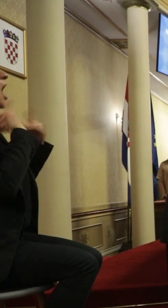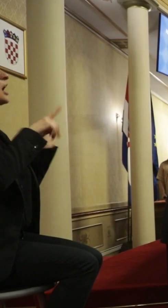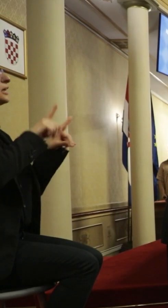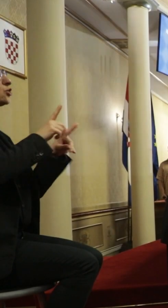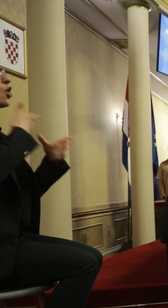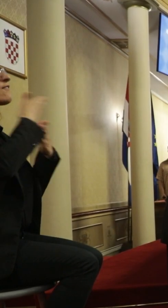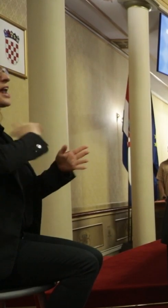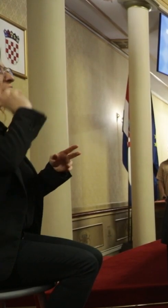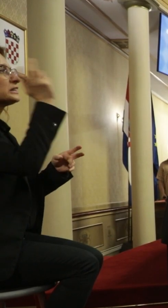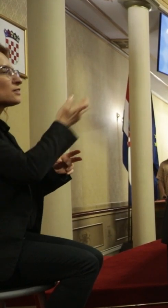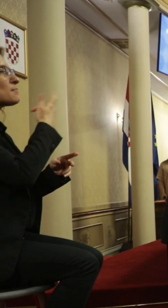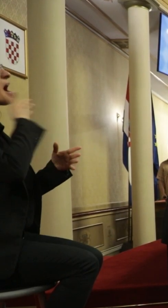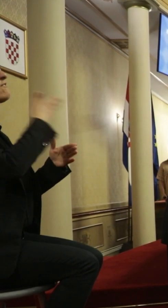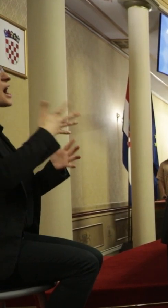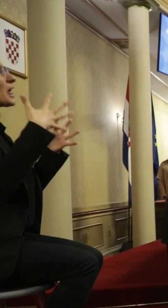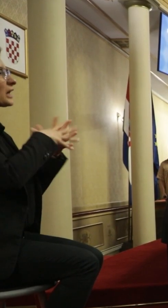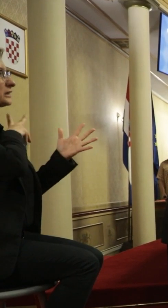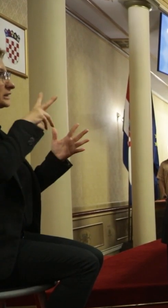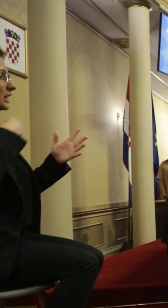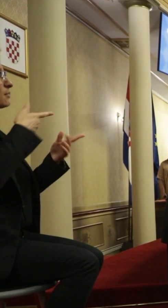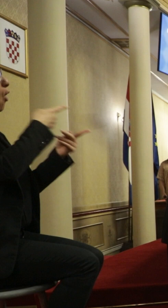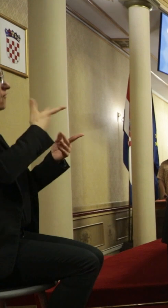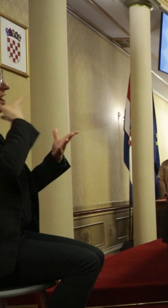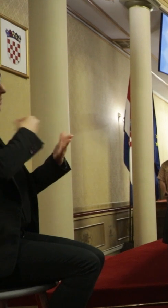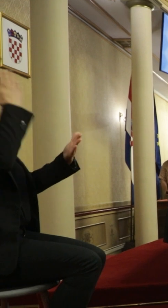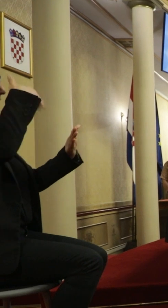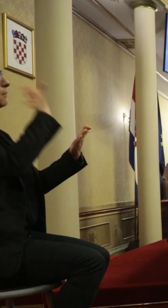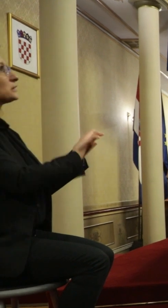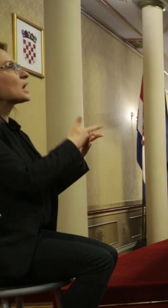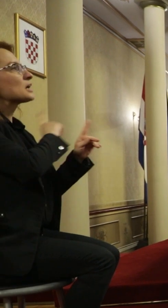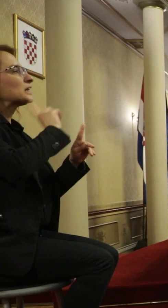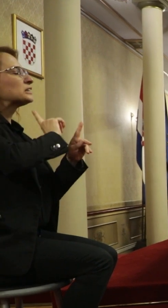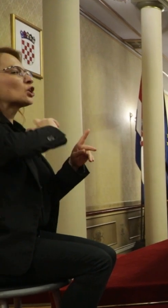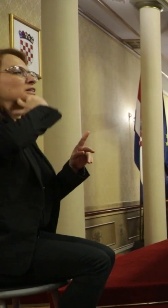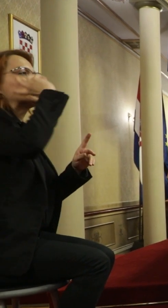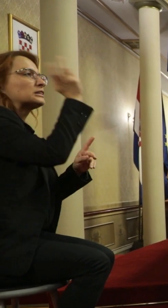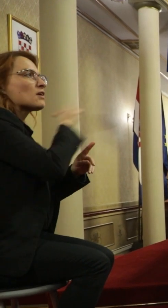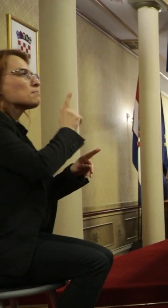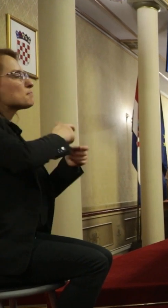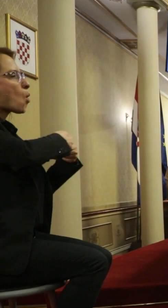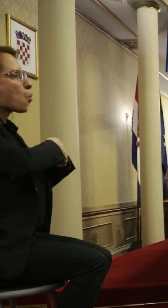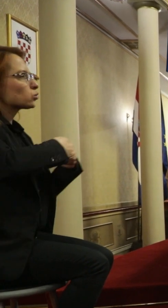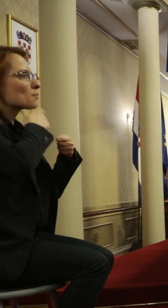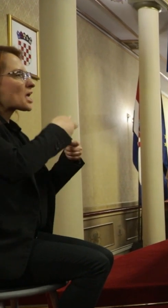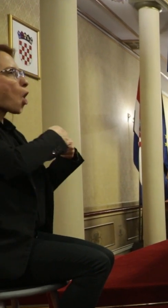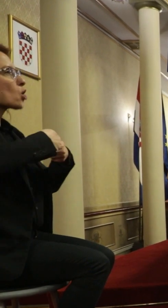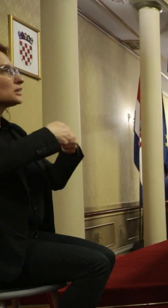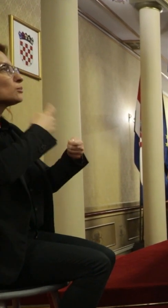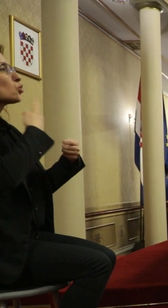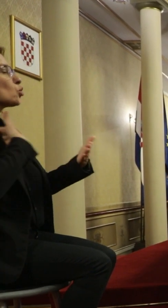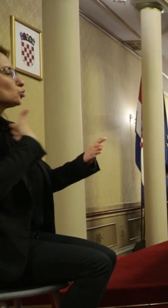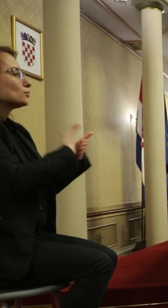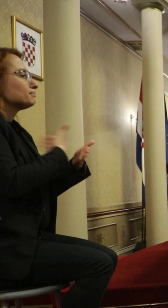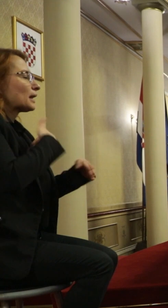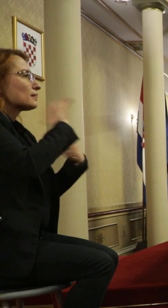Hvala svima vama, hvala Gradu Zagrebu na ovom divnom priznanju, kao i svim udrugama i organizacijama koje su bile uz